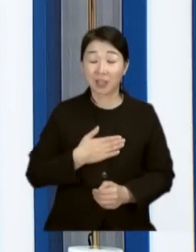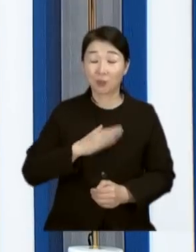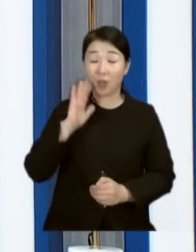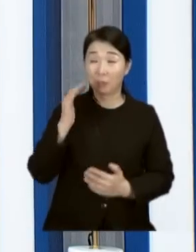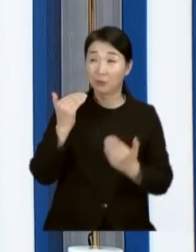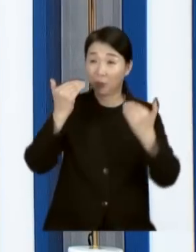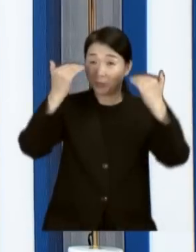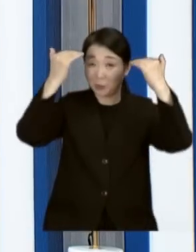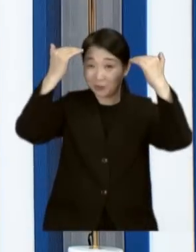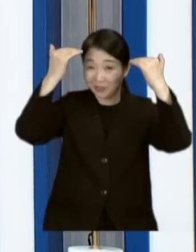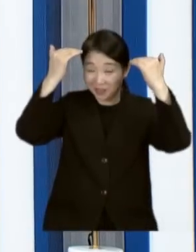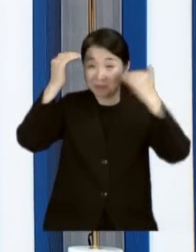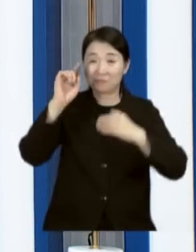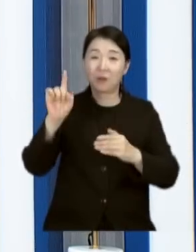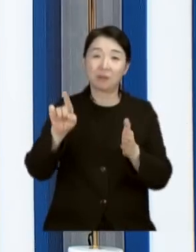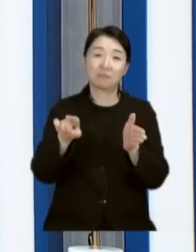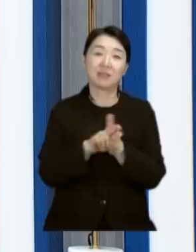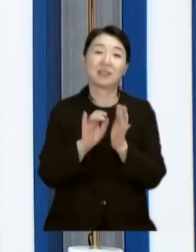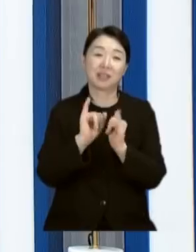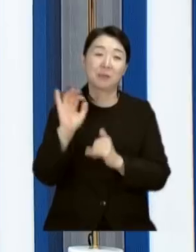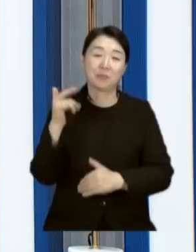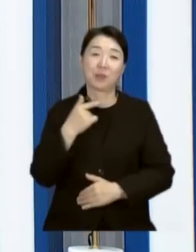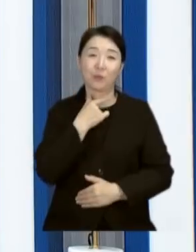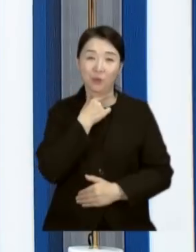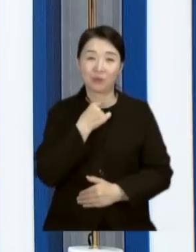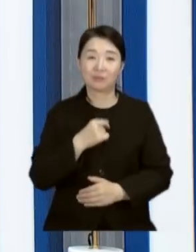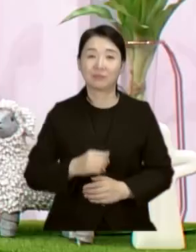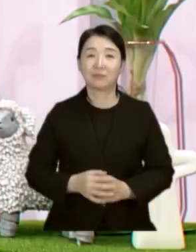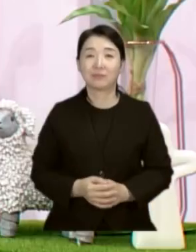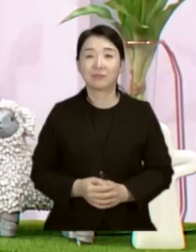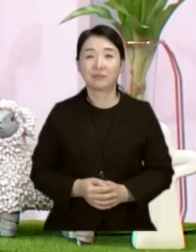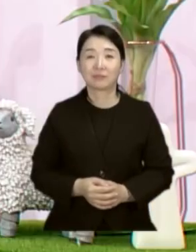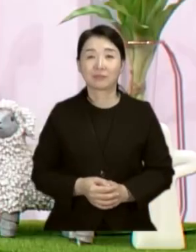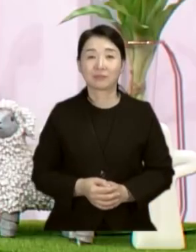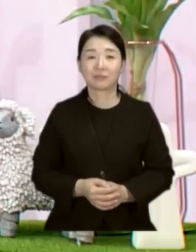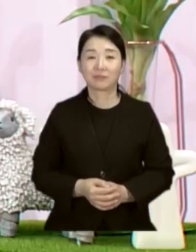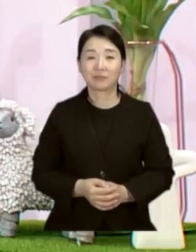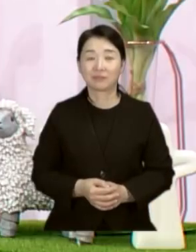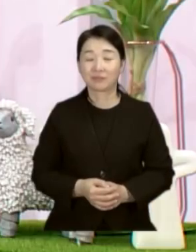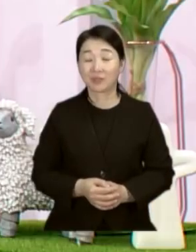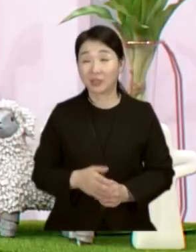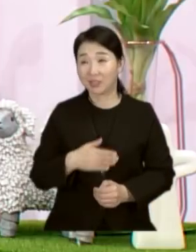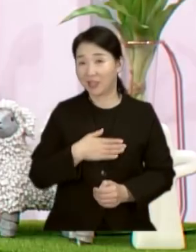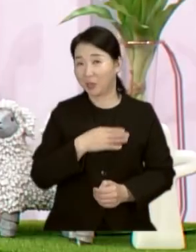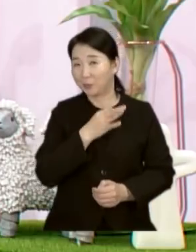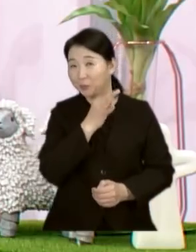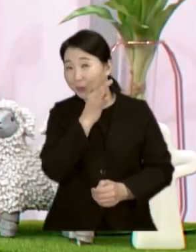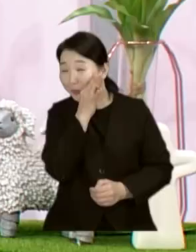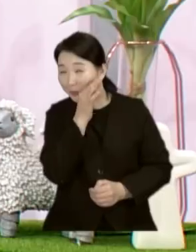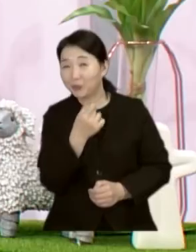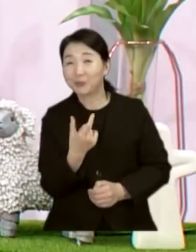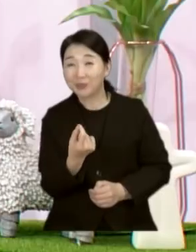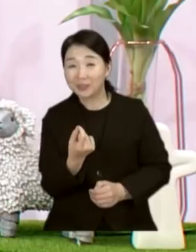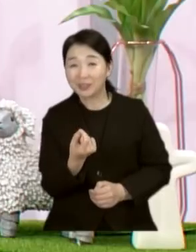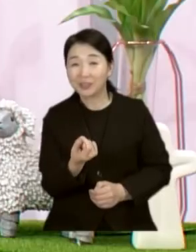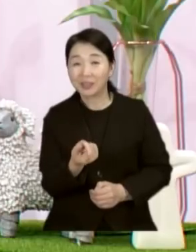더 성숙한 이제 크리스천이 되는 거. 그다음에 부끄러워요. 부끄러운데